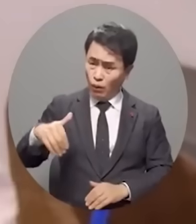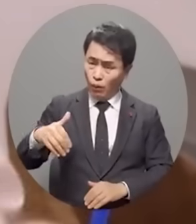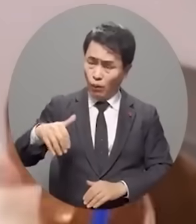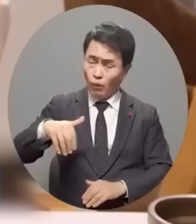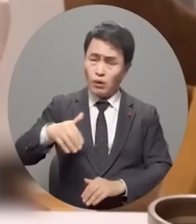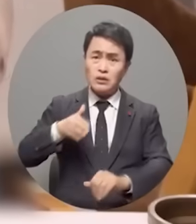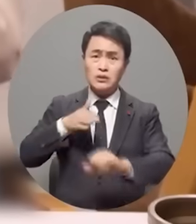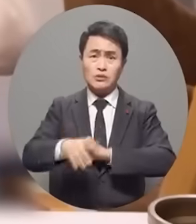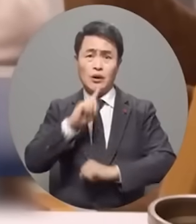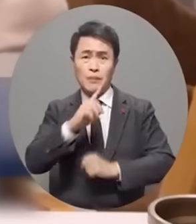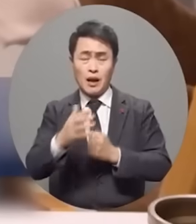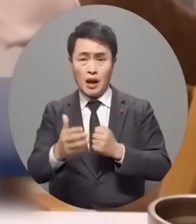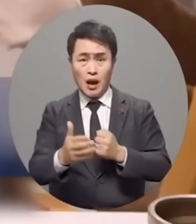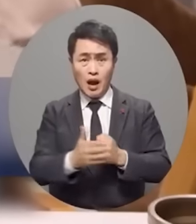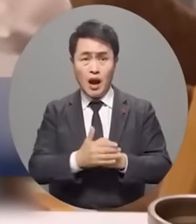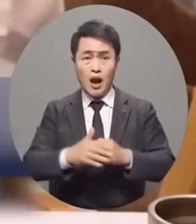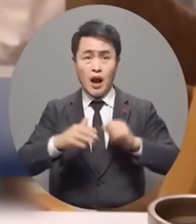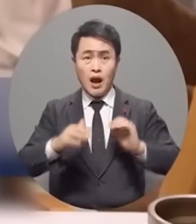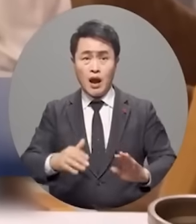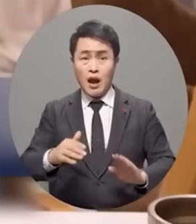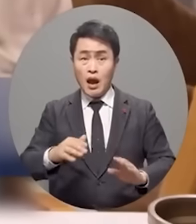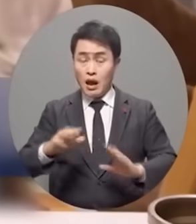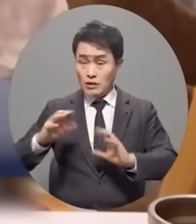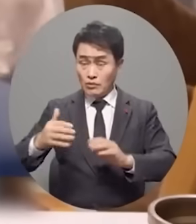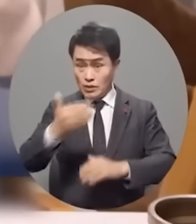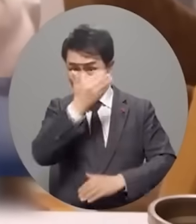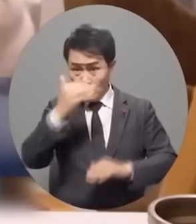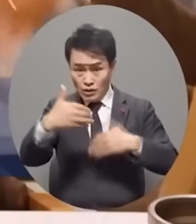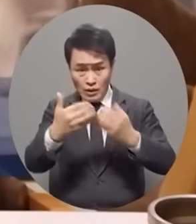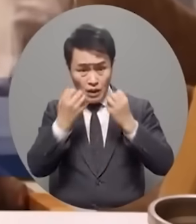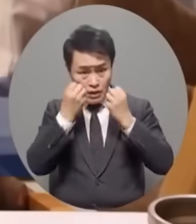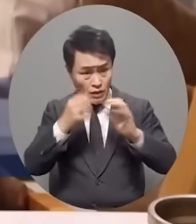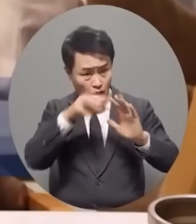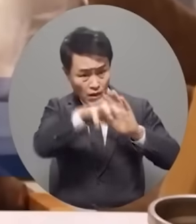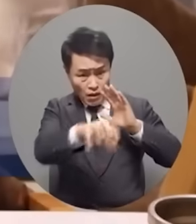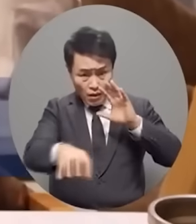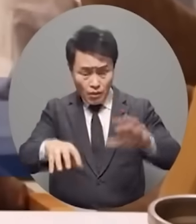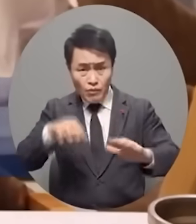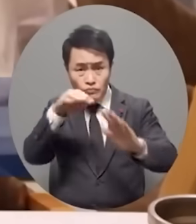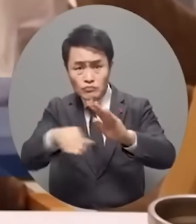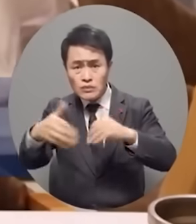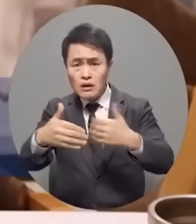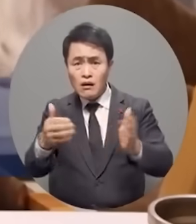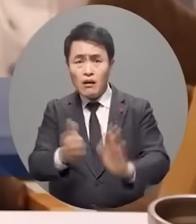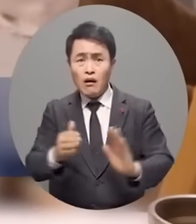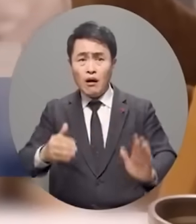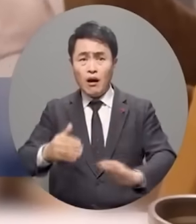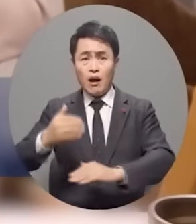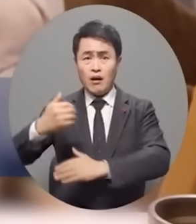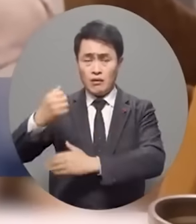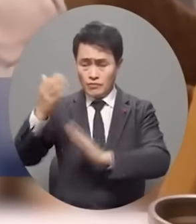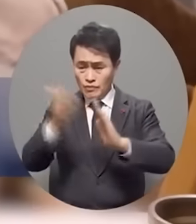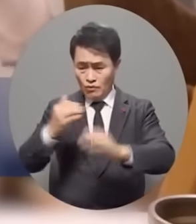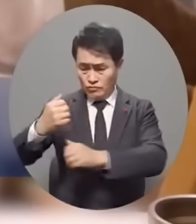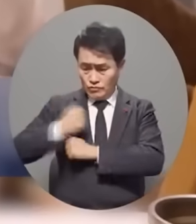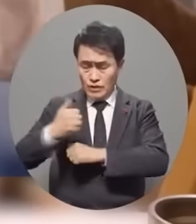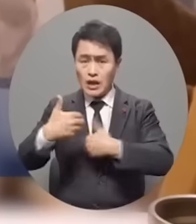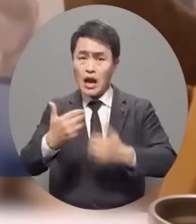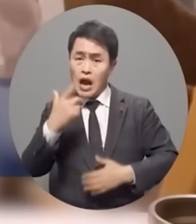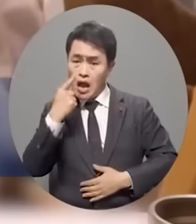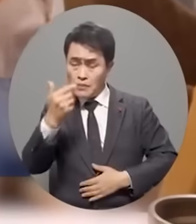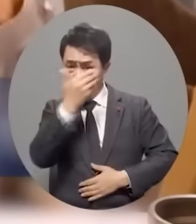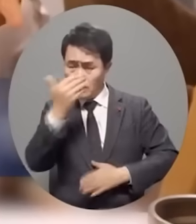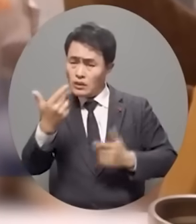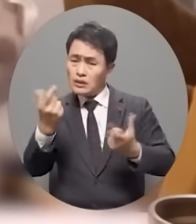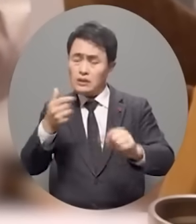겁니다. 제국의 청년들이 이제 해외 식민지를 개척하잖아요. 상당히 그 정예 일꾼들이 가요. 일본의 청년들이